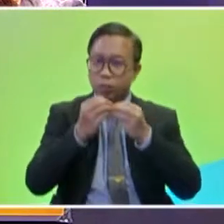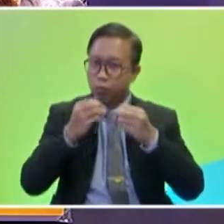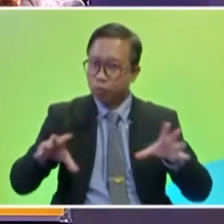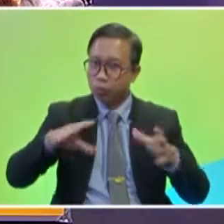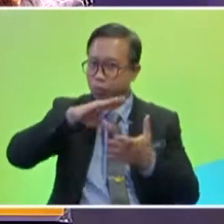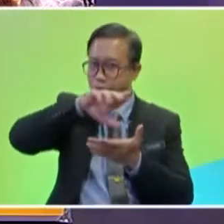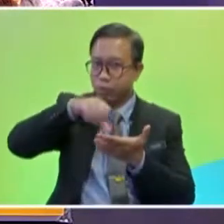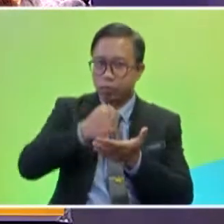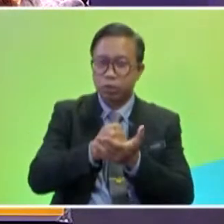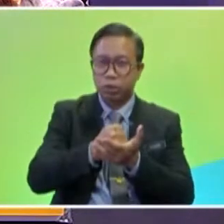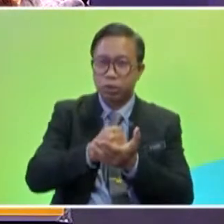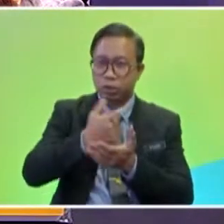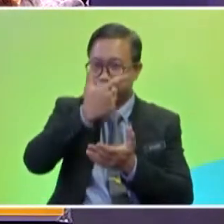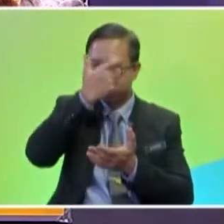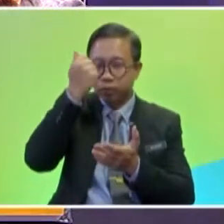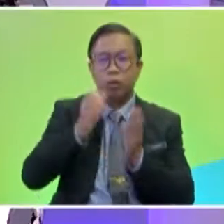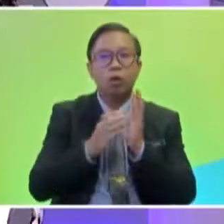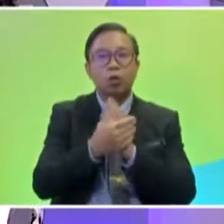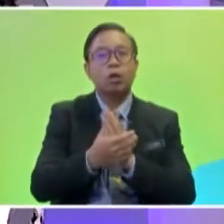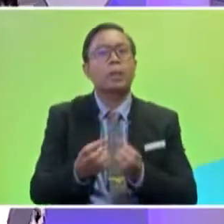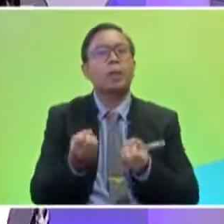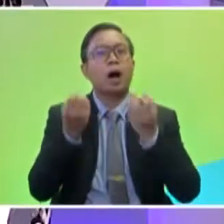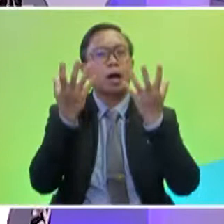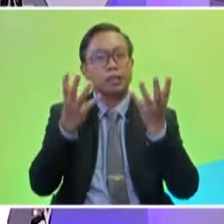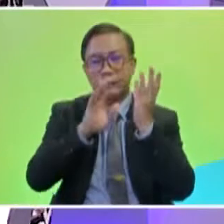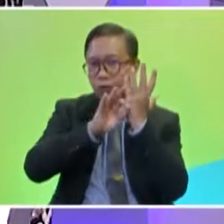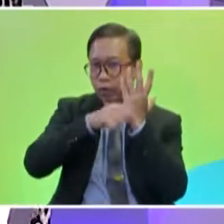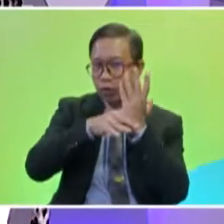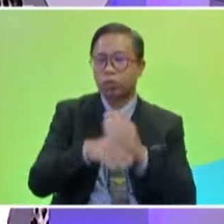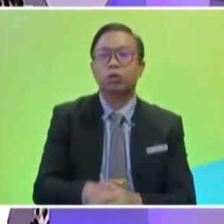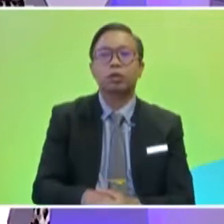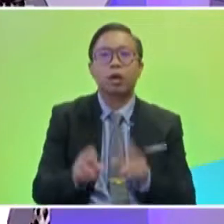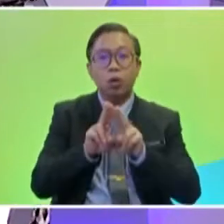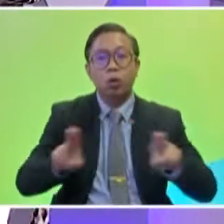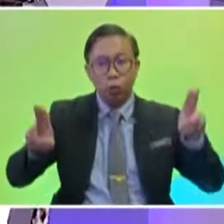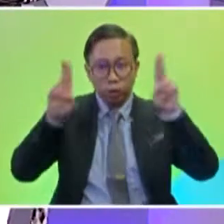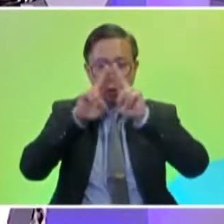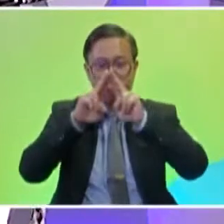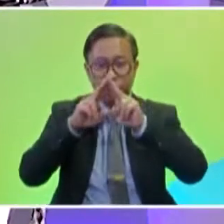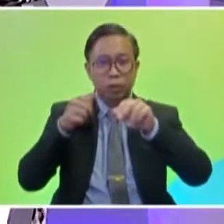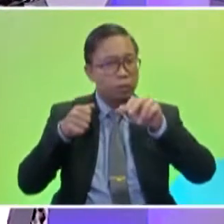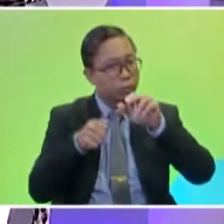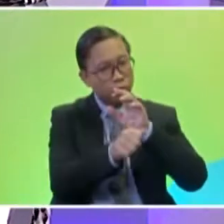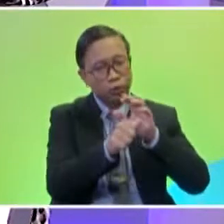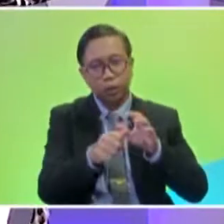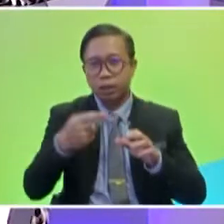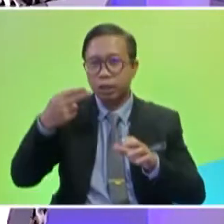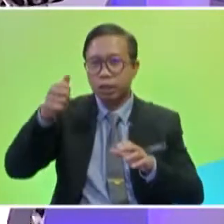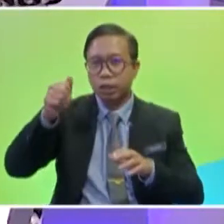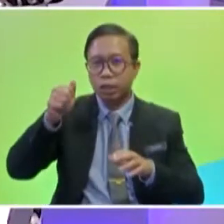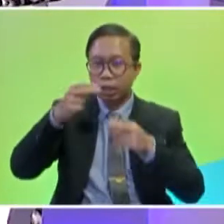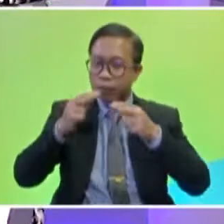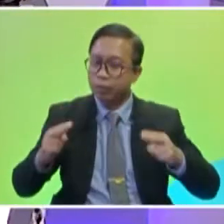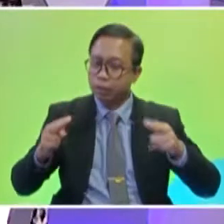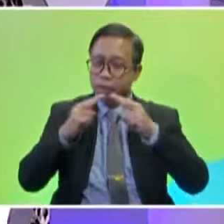Adella disebabkan oleh beberapa faktor Q faktor paling utama yaitu pemusnahan hadita yang disebabkan oleh manusia